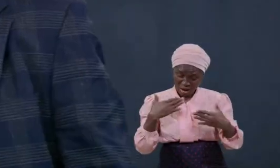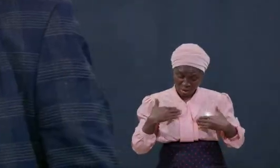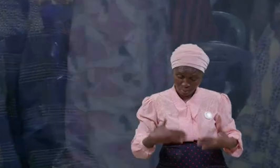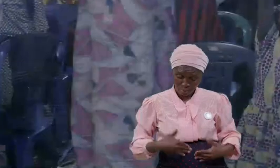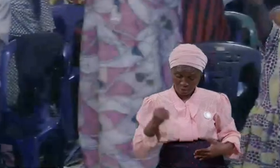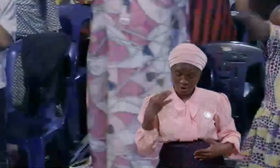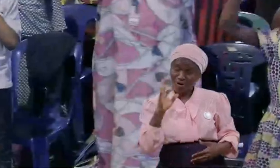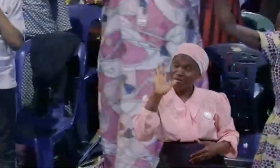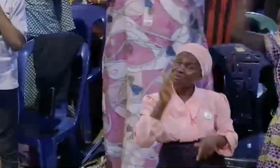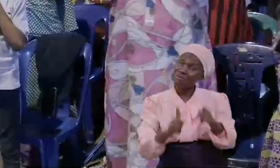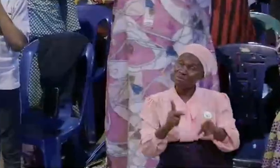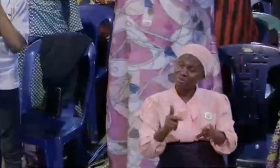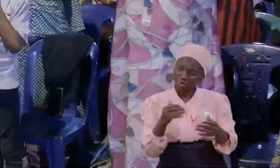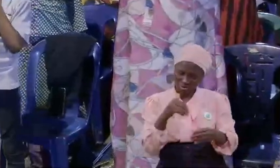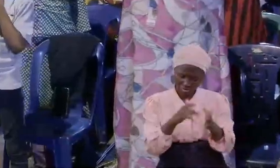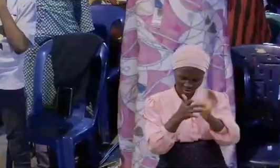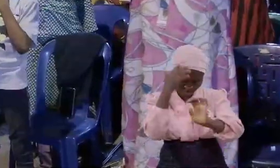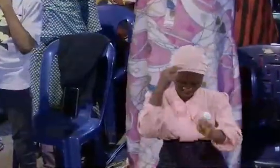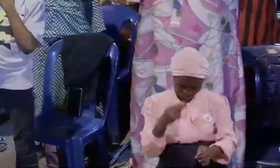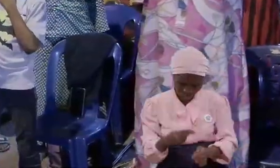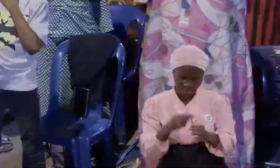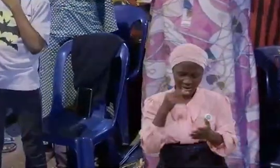de Jésus.